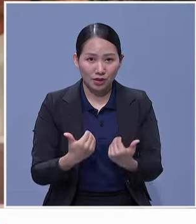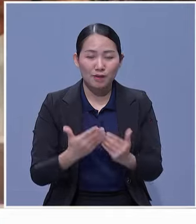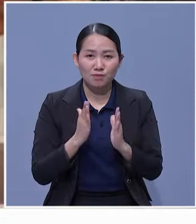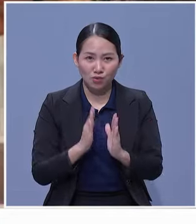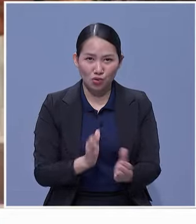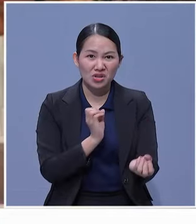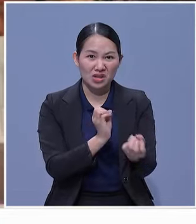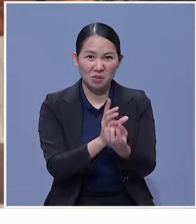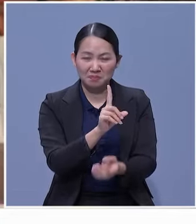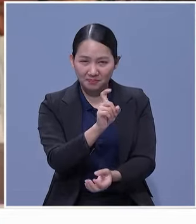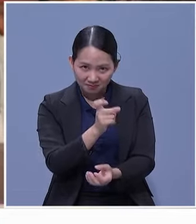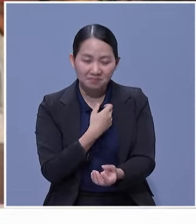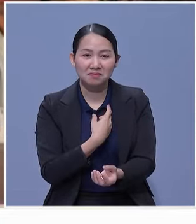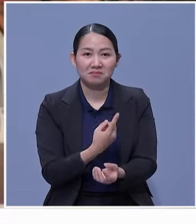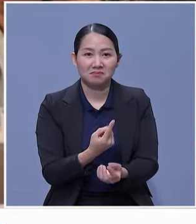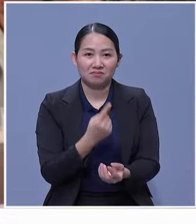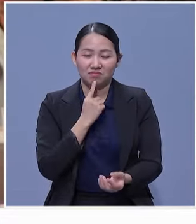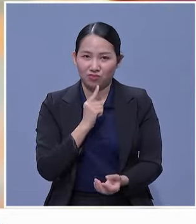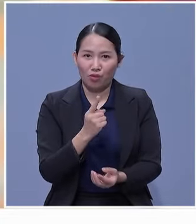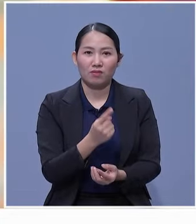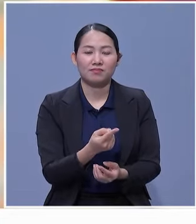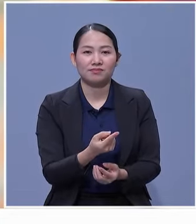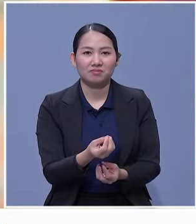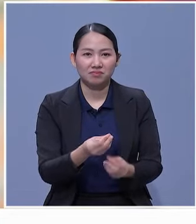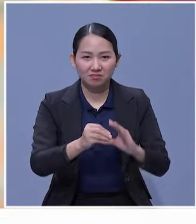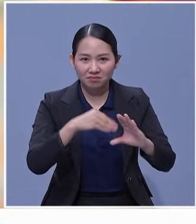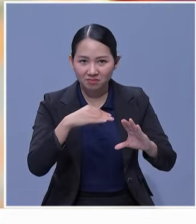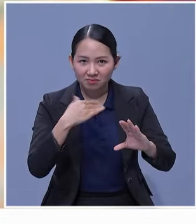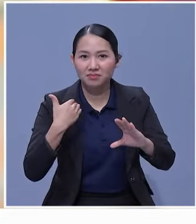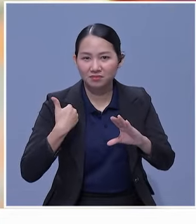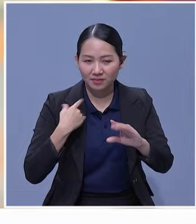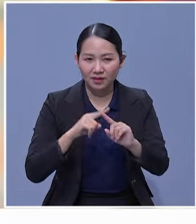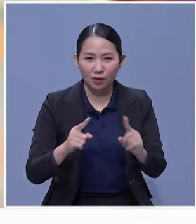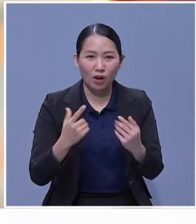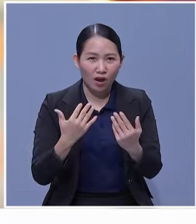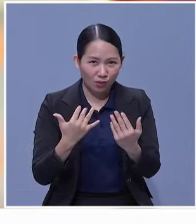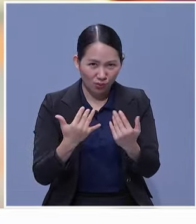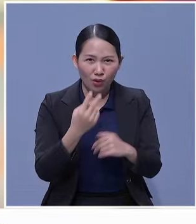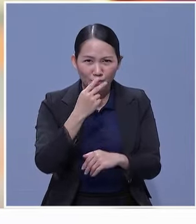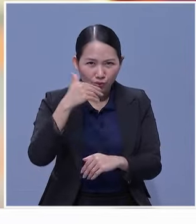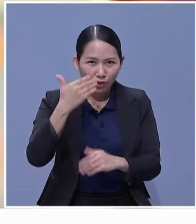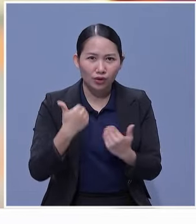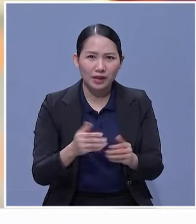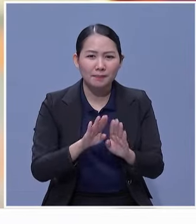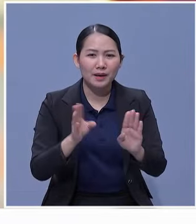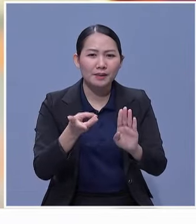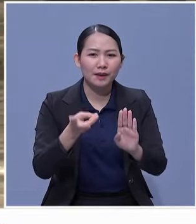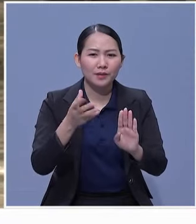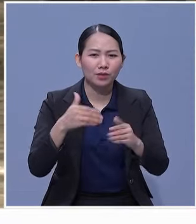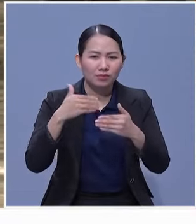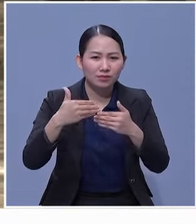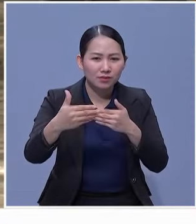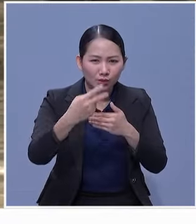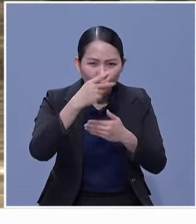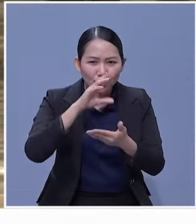จากว่าแพลตฟอร์มนี้เพิ่งเปิดดำเนินการได้ไม่นานอาจจะต้องรอตรวจสอบเพิ่มเติมต่อไปอีกอนะครับคือ